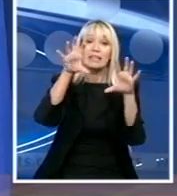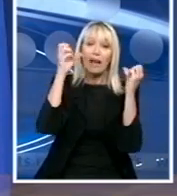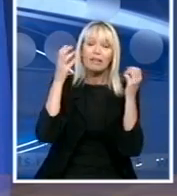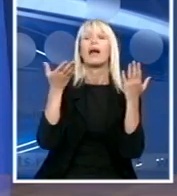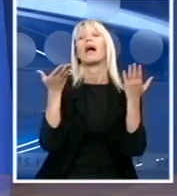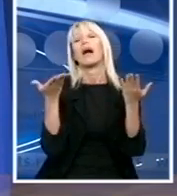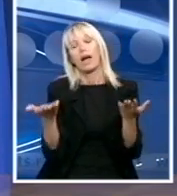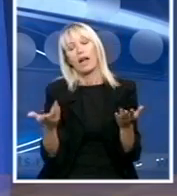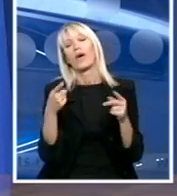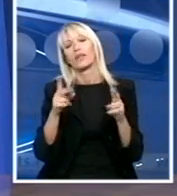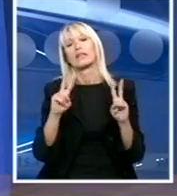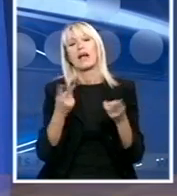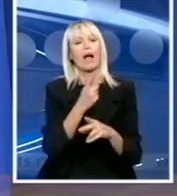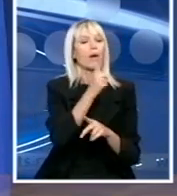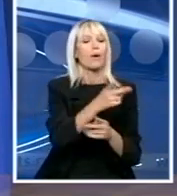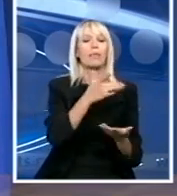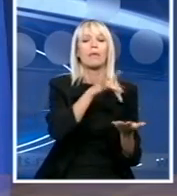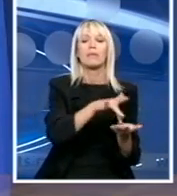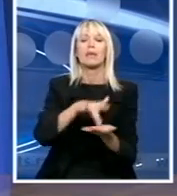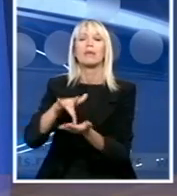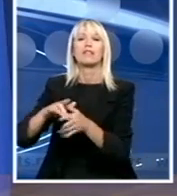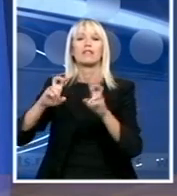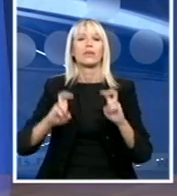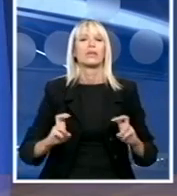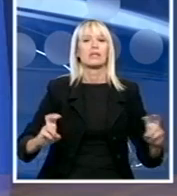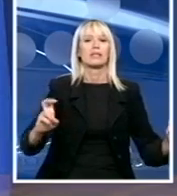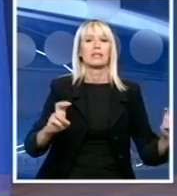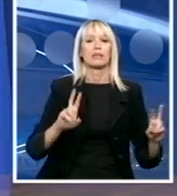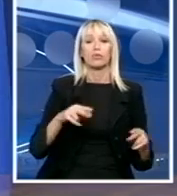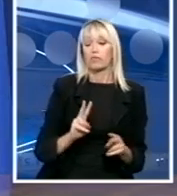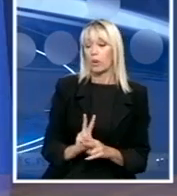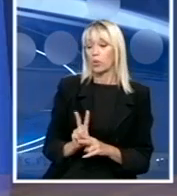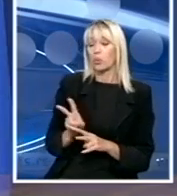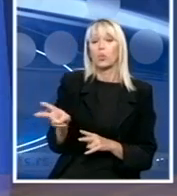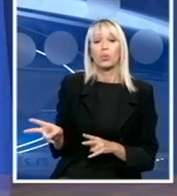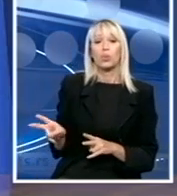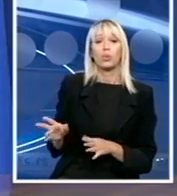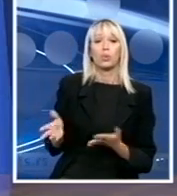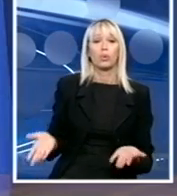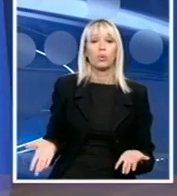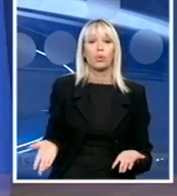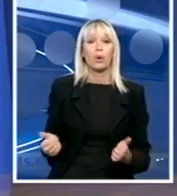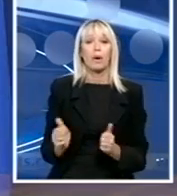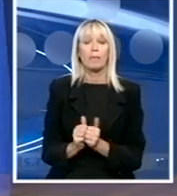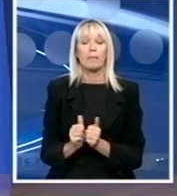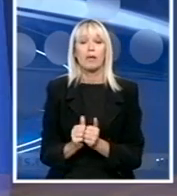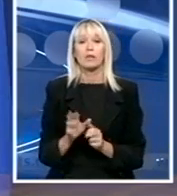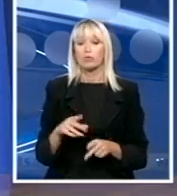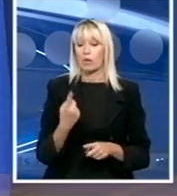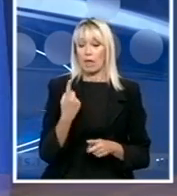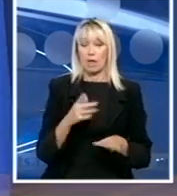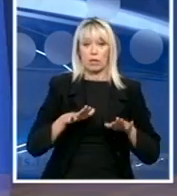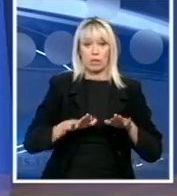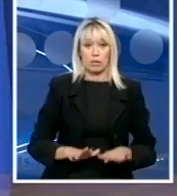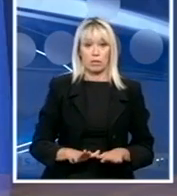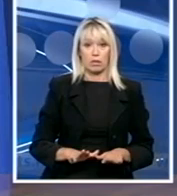se određuju mesta. Mesta može da bude svako drugo mesto. Mi sad ovde nemamo. Jedno mesto je otprilike